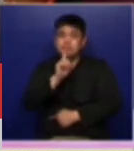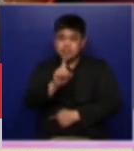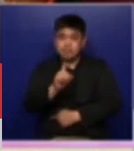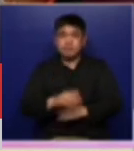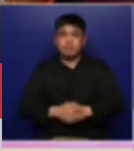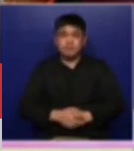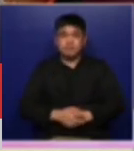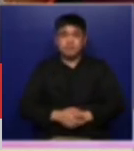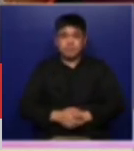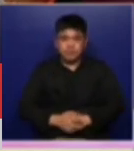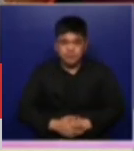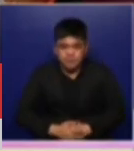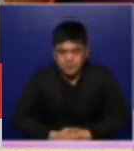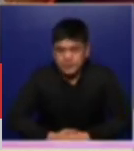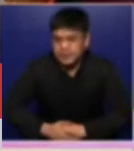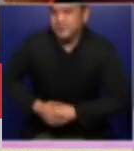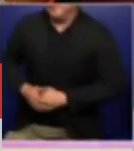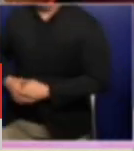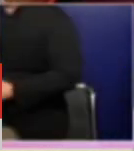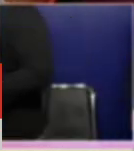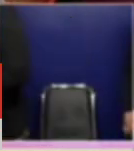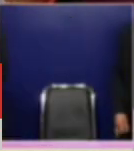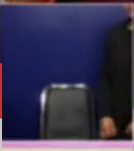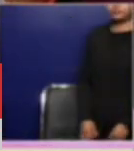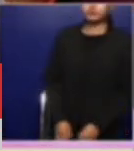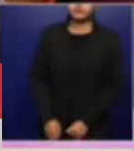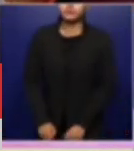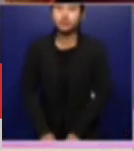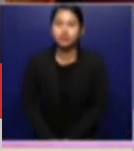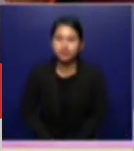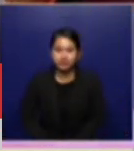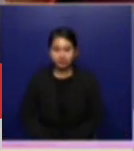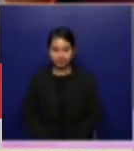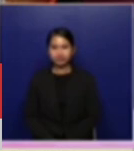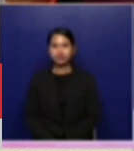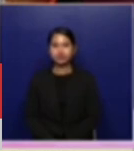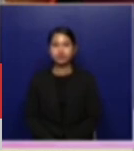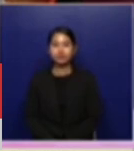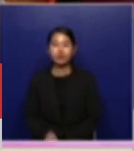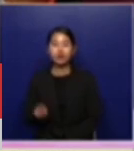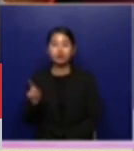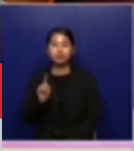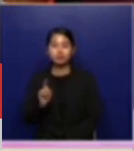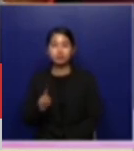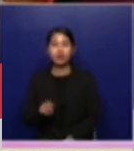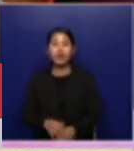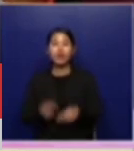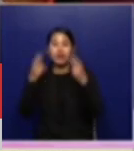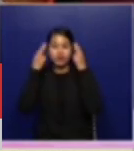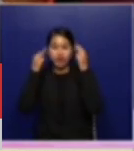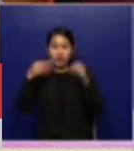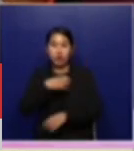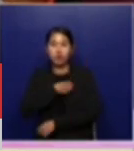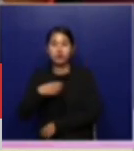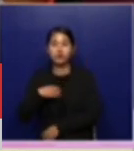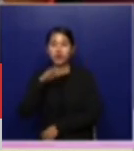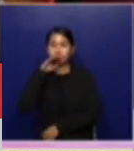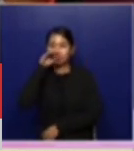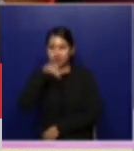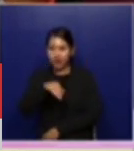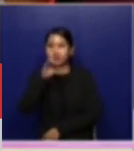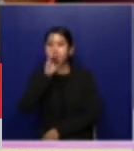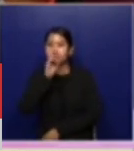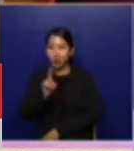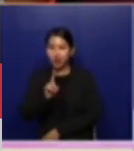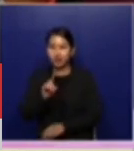คะดิฉันได้รับการกล่าวถึงจากท่านนายกเทศมนตรีตำบลหนองหานว่าโครงการ